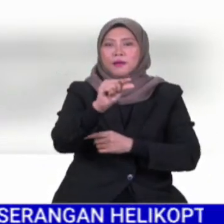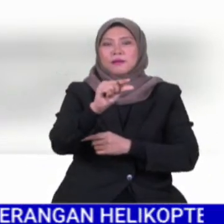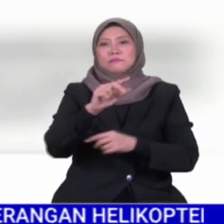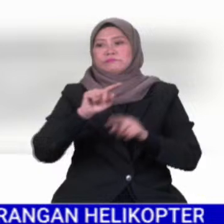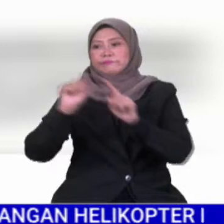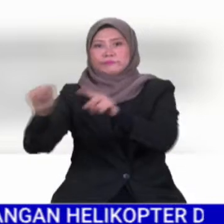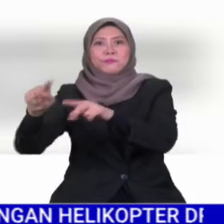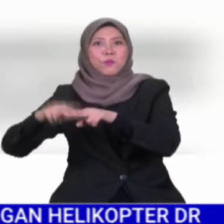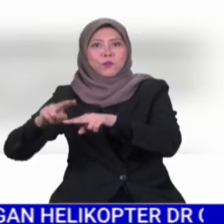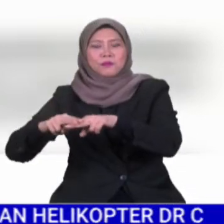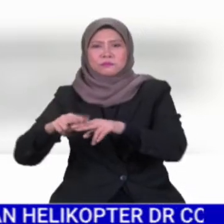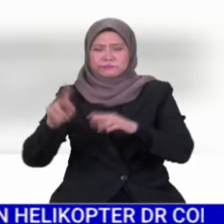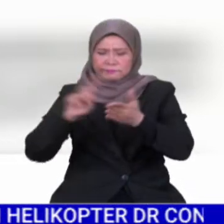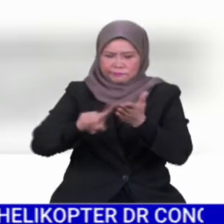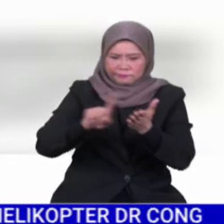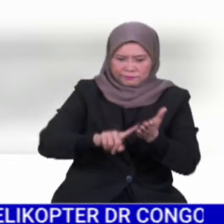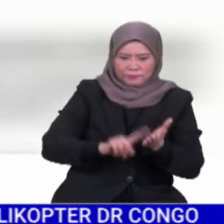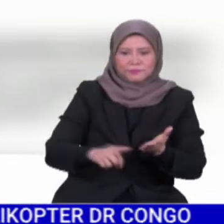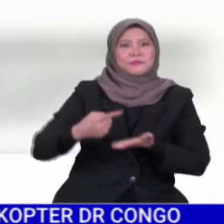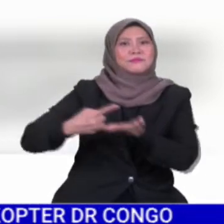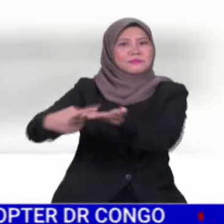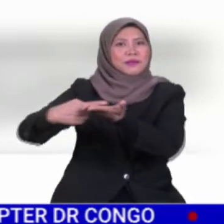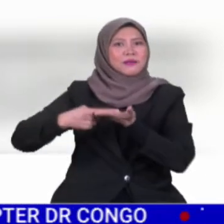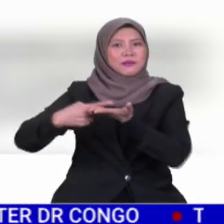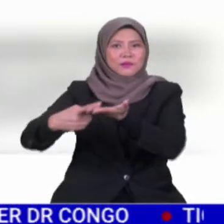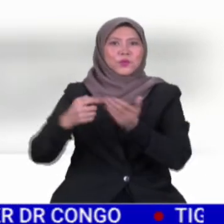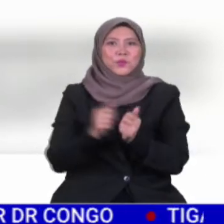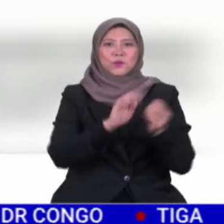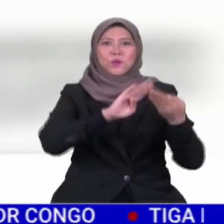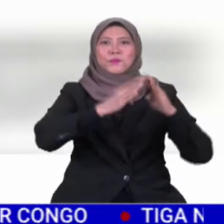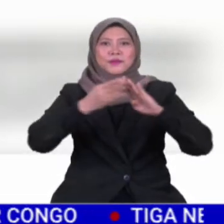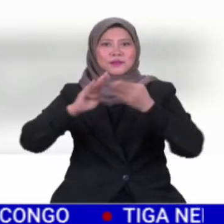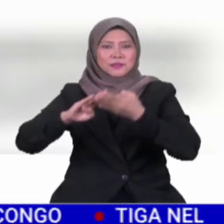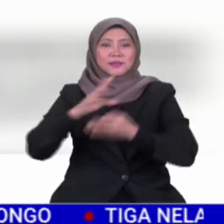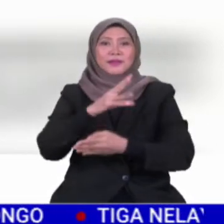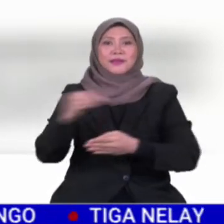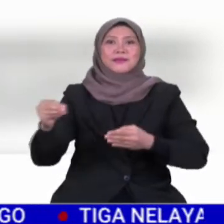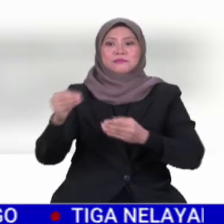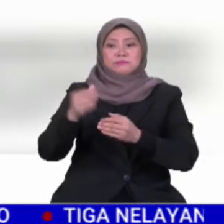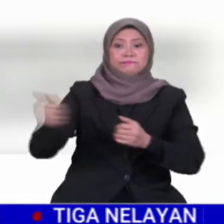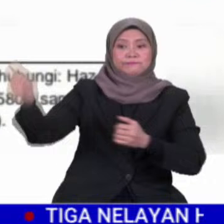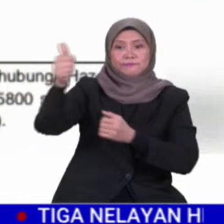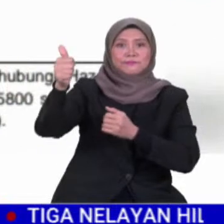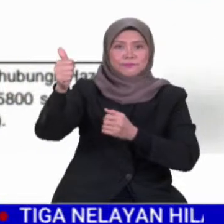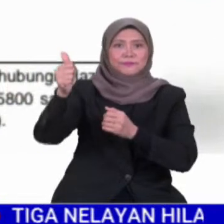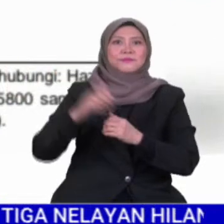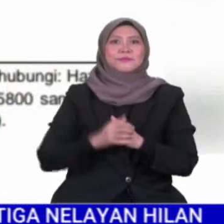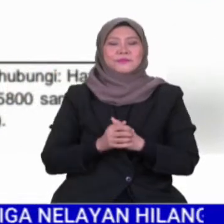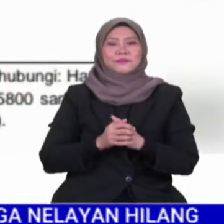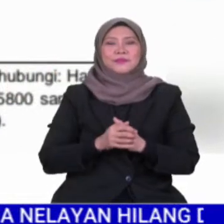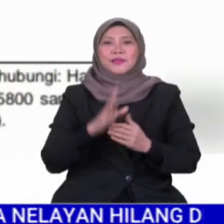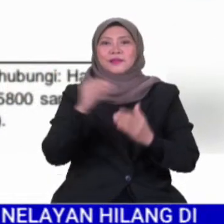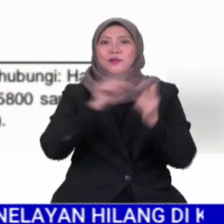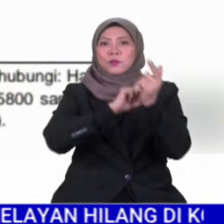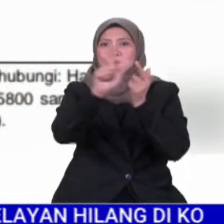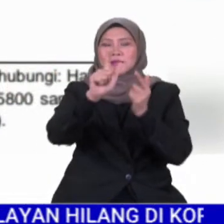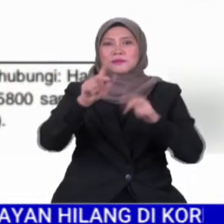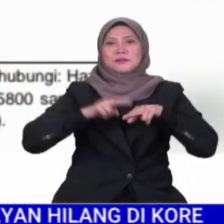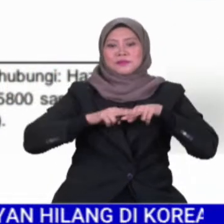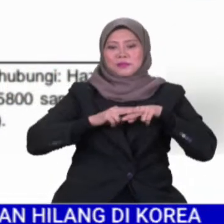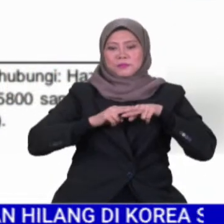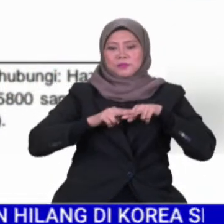Kelang dijalankan dengan teliti hasil rundingan bersama komuniti tempatan dan pihak berkepentingan. Kelulusan skim kereta